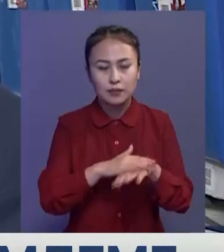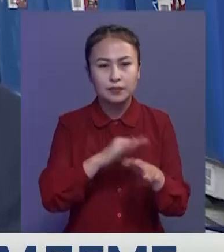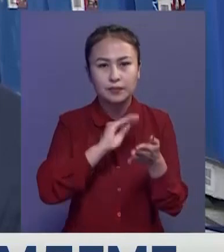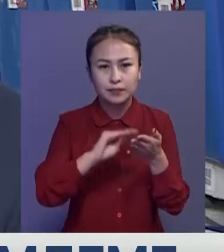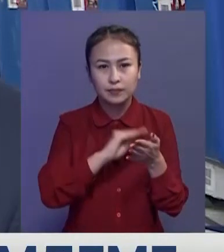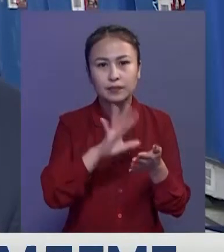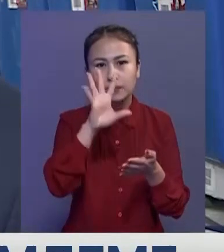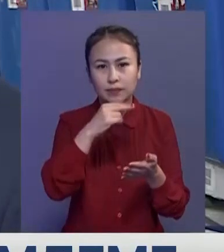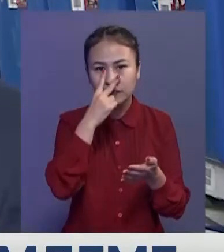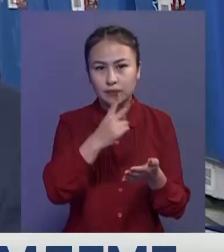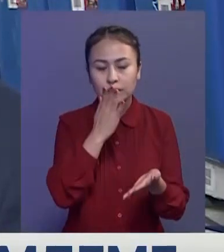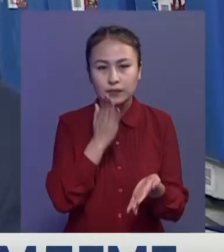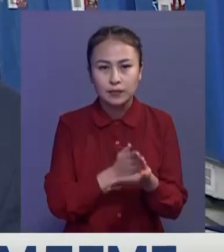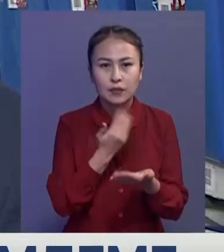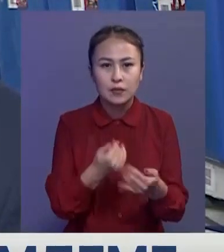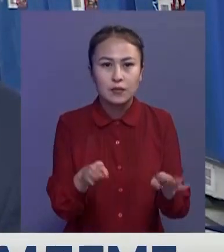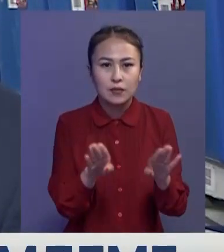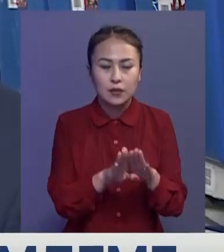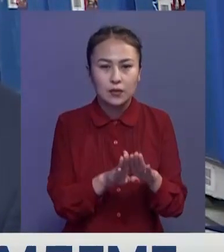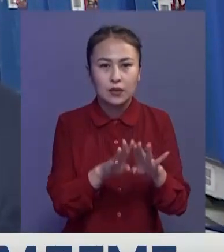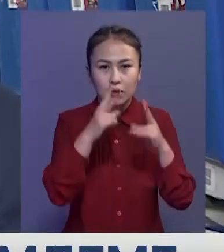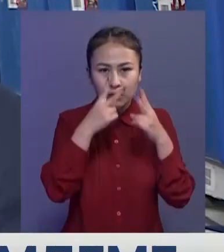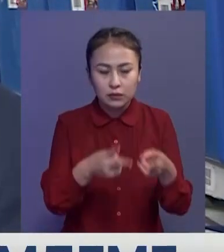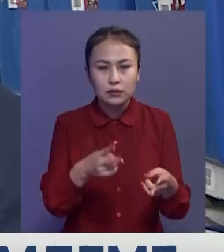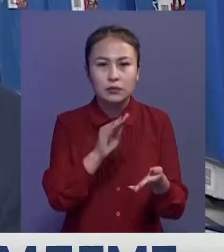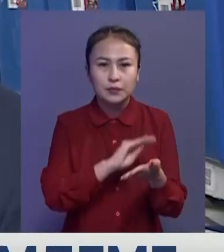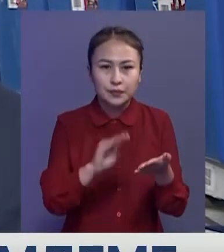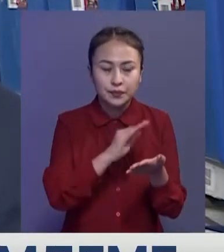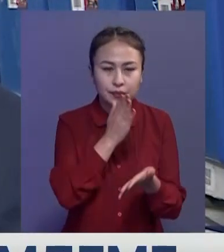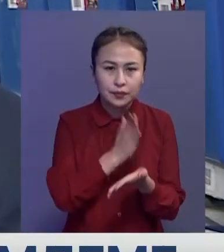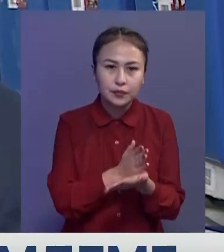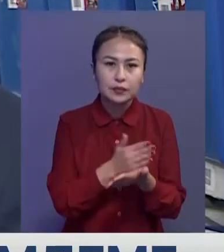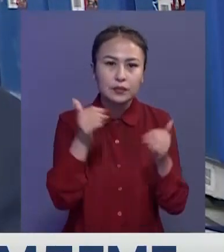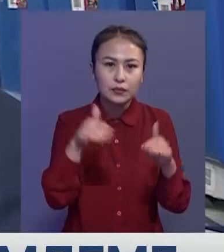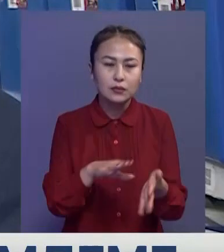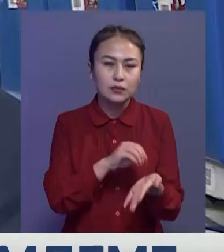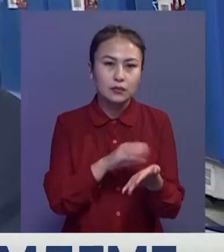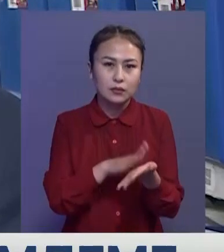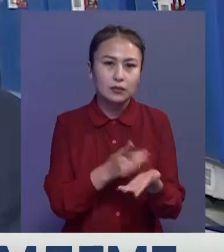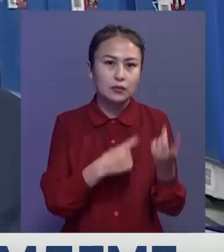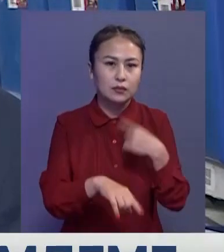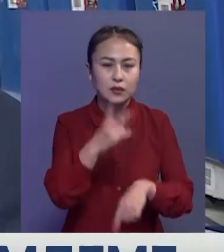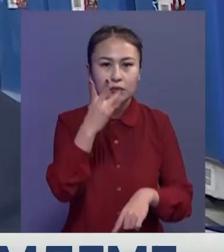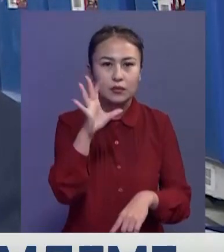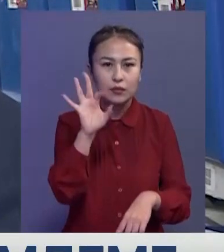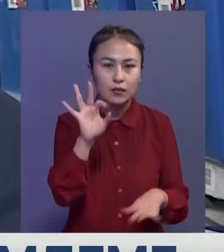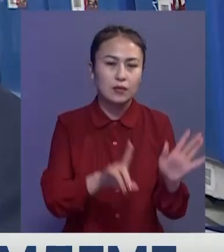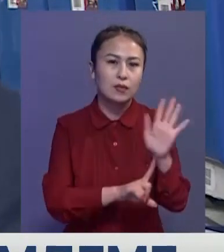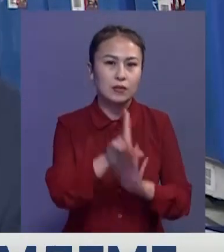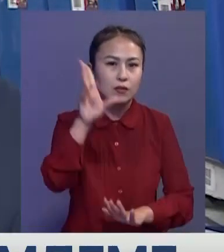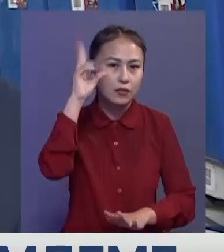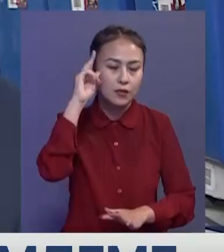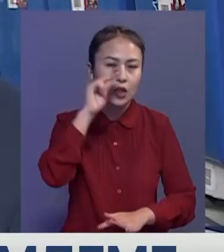қарап отырмыз. Соның бәрін қарап, анализ жасап, біз осыны шешімге қайтадан келдік. 25 қазаннан бастап СМС-ті